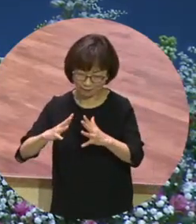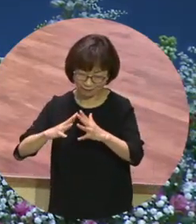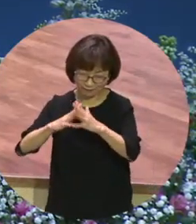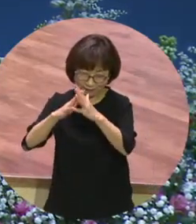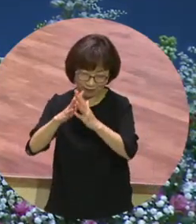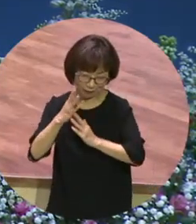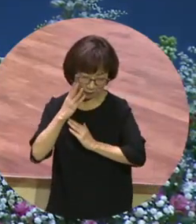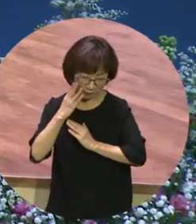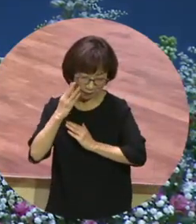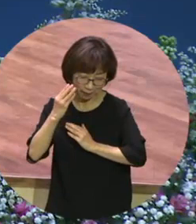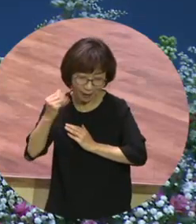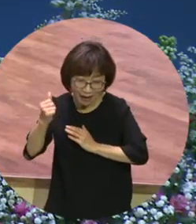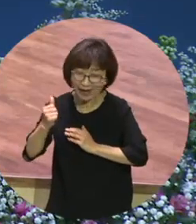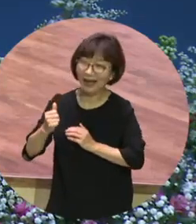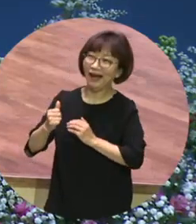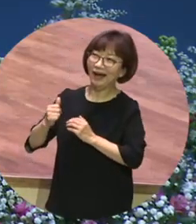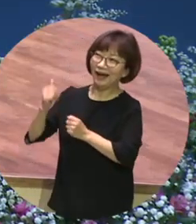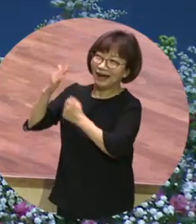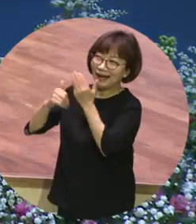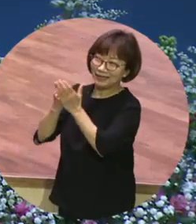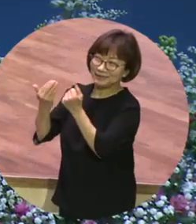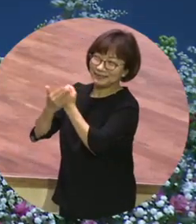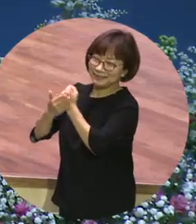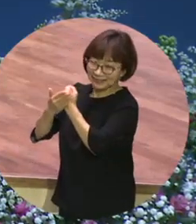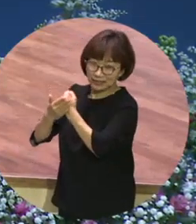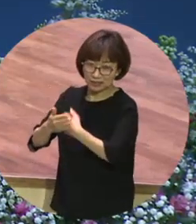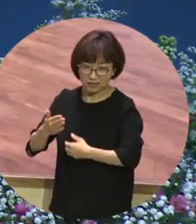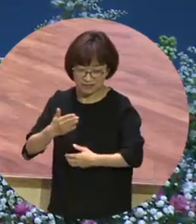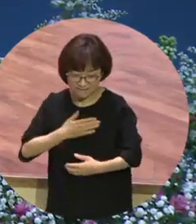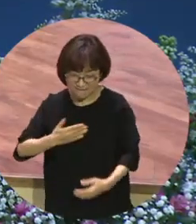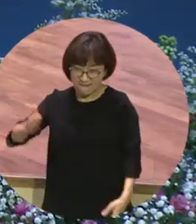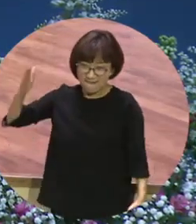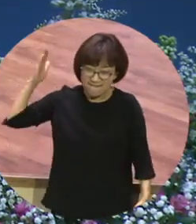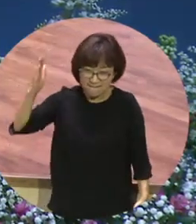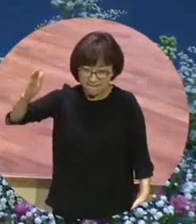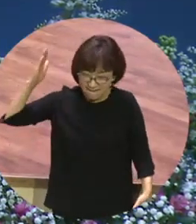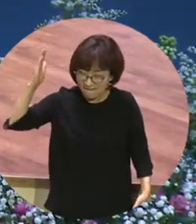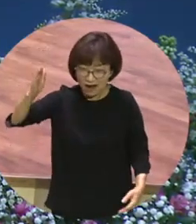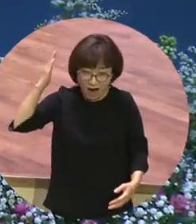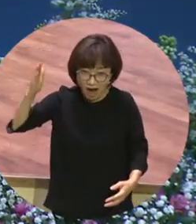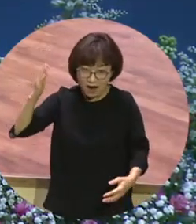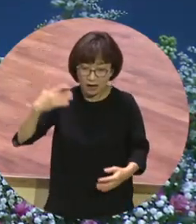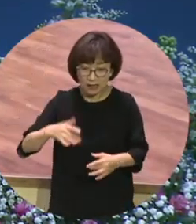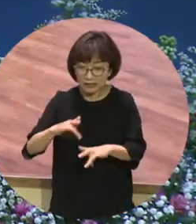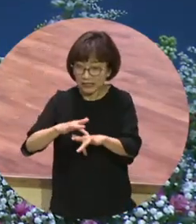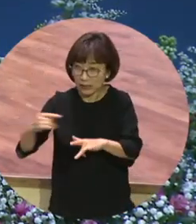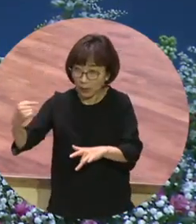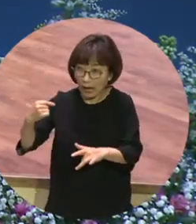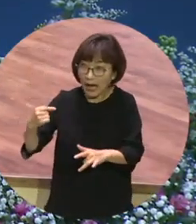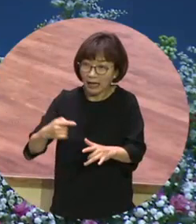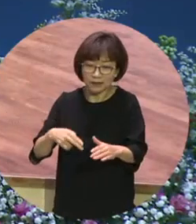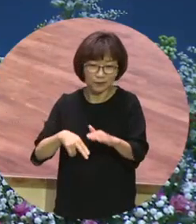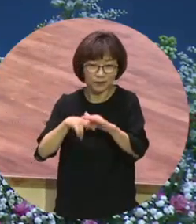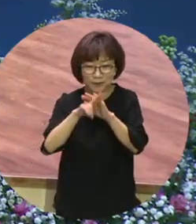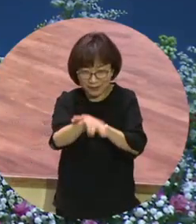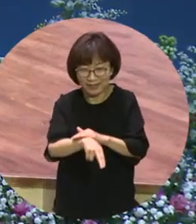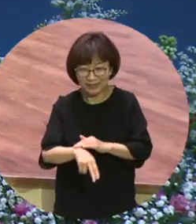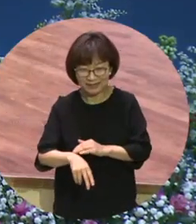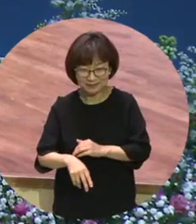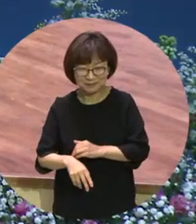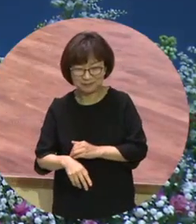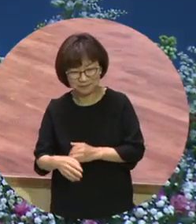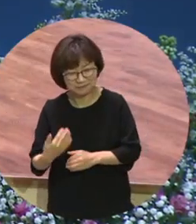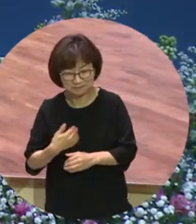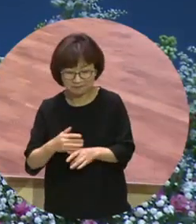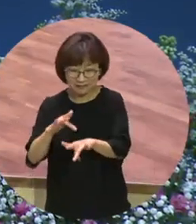워낙 강하게 제가 설교를 하니까. 흑암이 그냥 어디 왔다가 반 죽여버리지, 그냥 막.